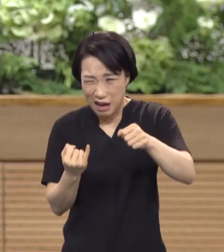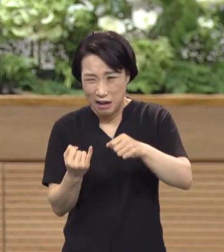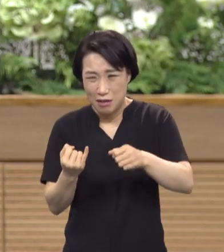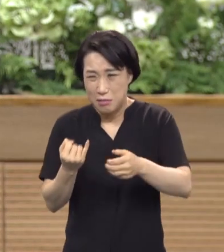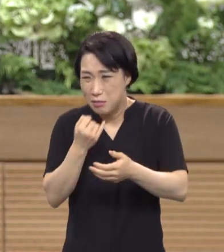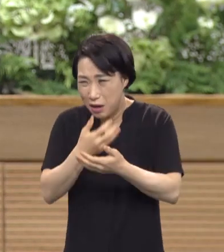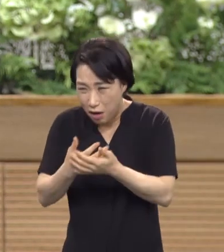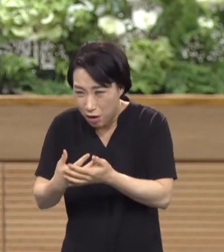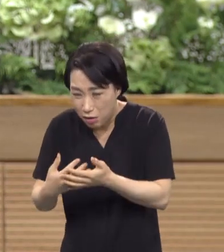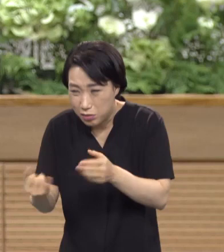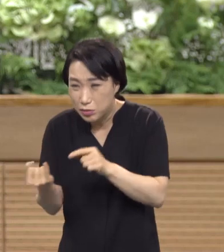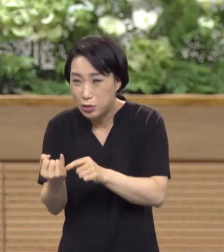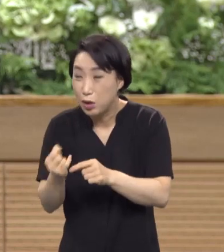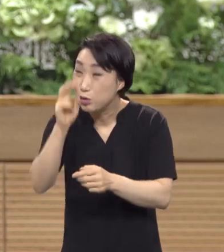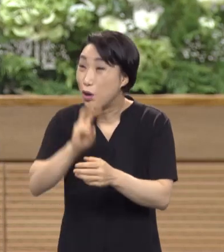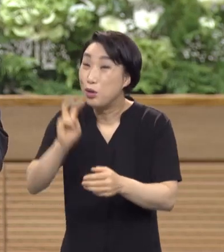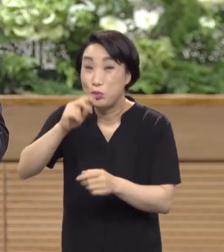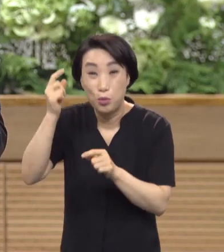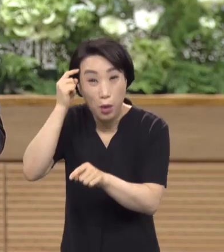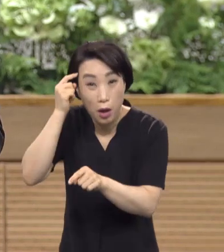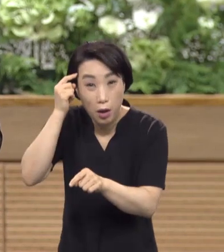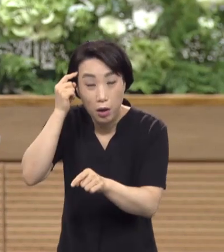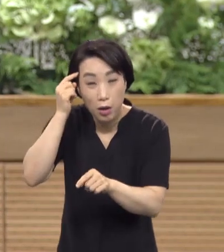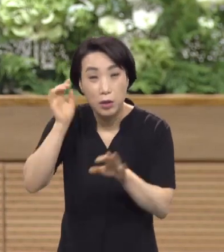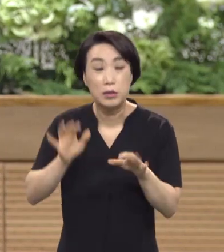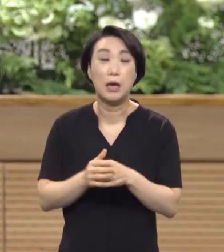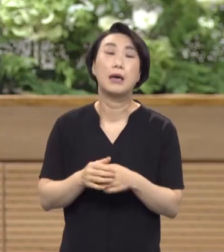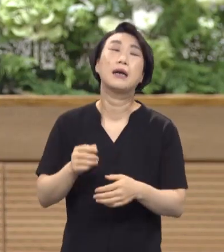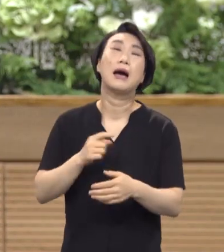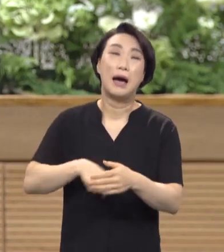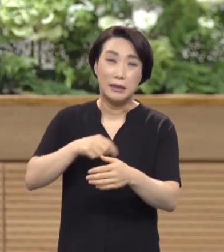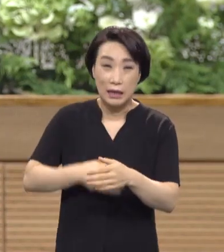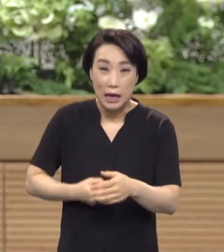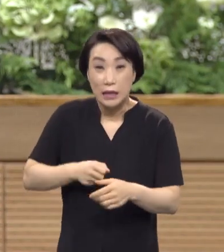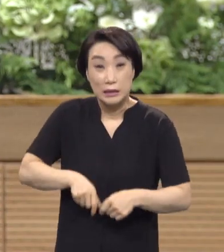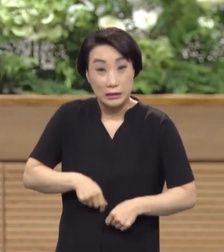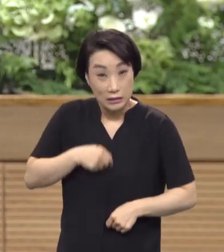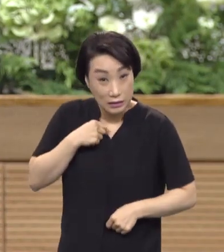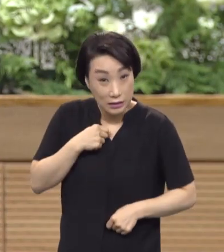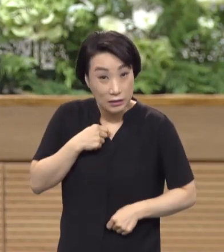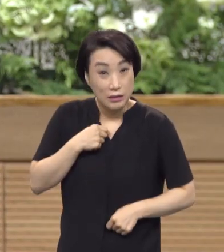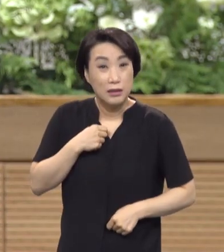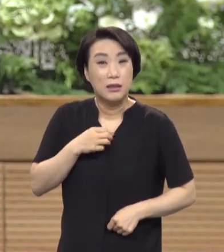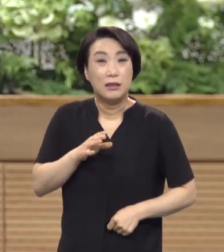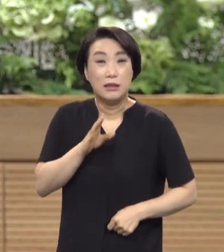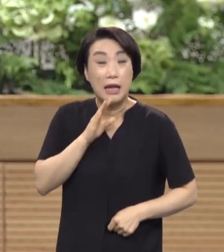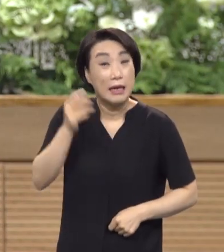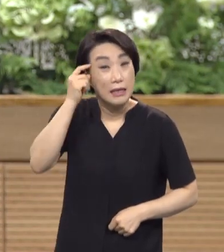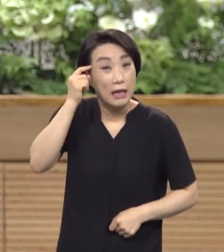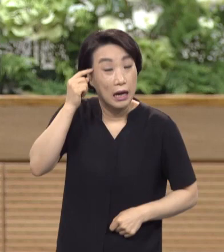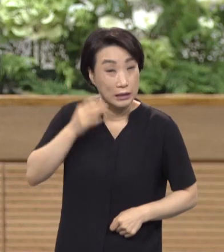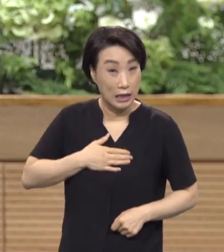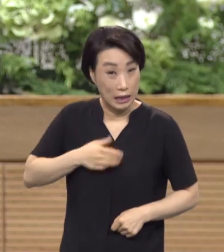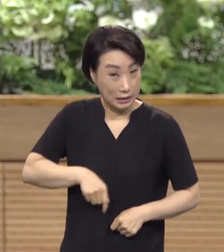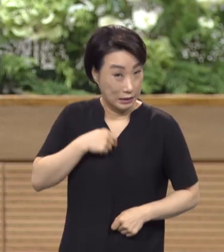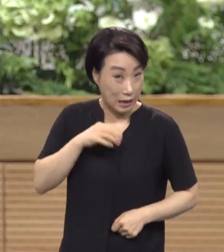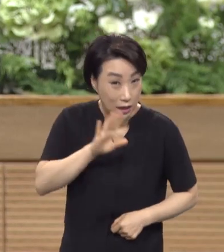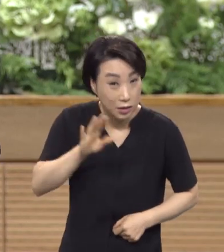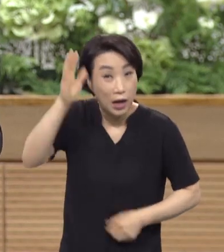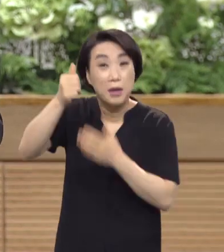웬 찬송이냐. 이것은 내 속에 있는 의가 정말로 내 의가 아니라 하늘에서 온